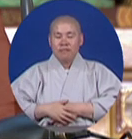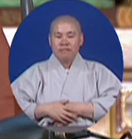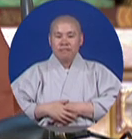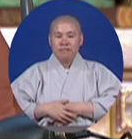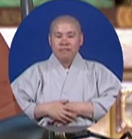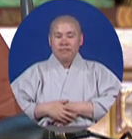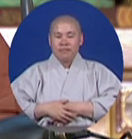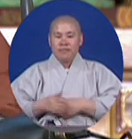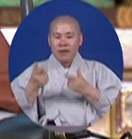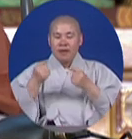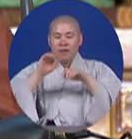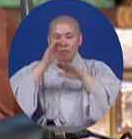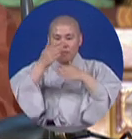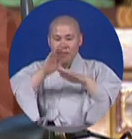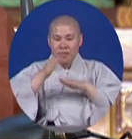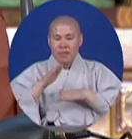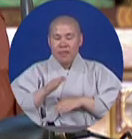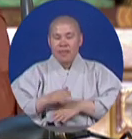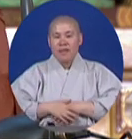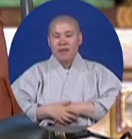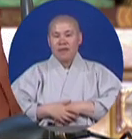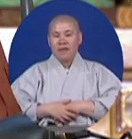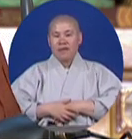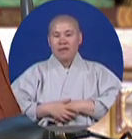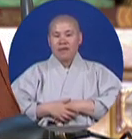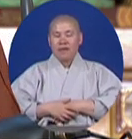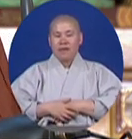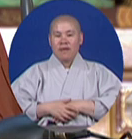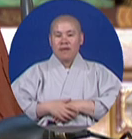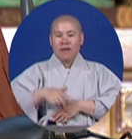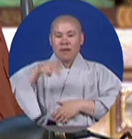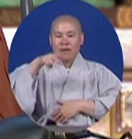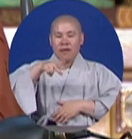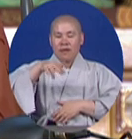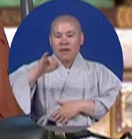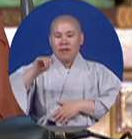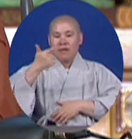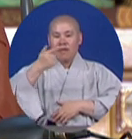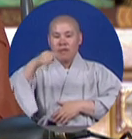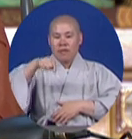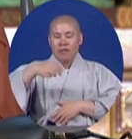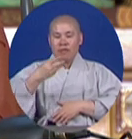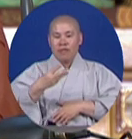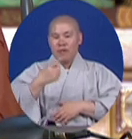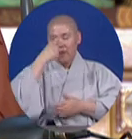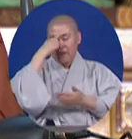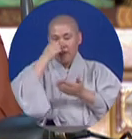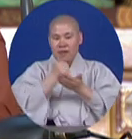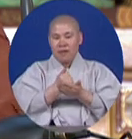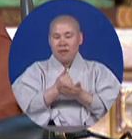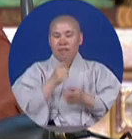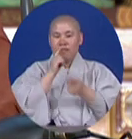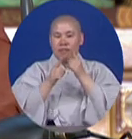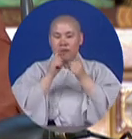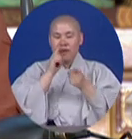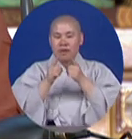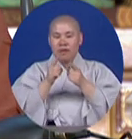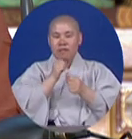그렇게 알고 나면 하늘도 내 마음이고 땅도 내 마음이고 사람도 내